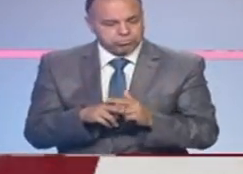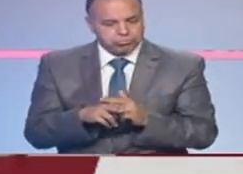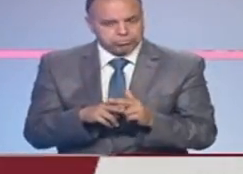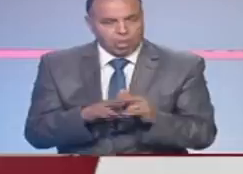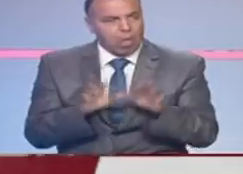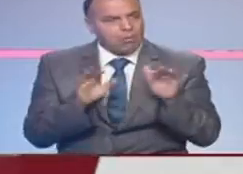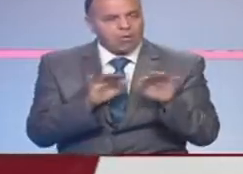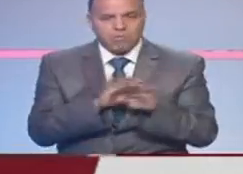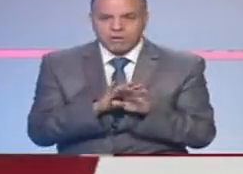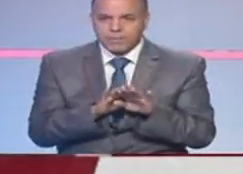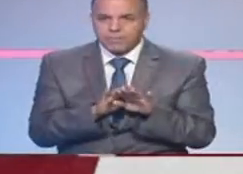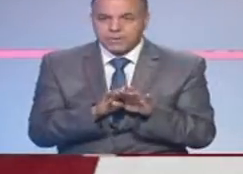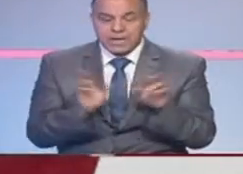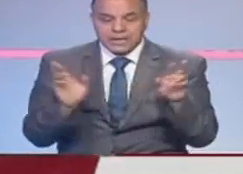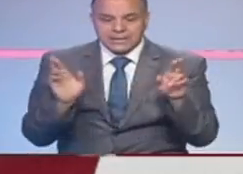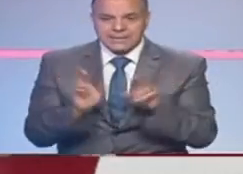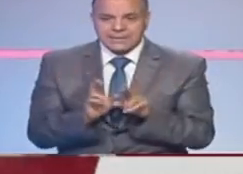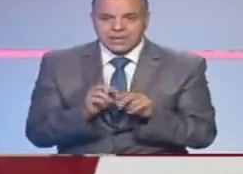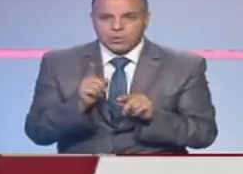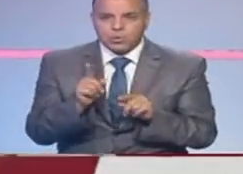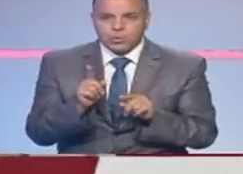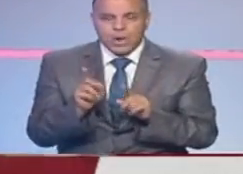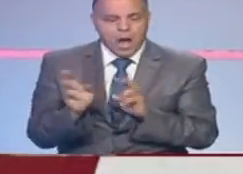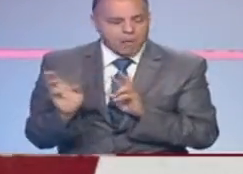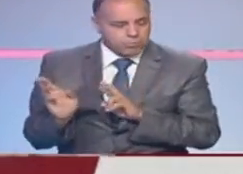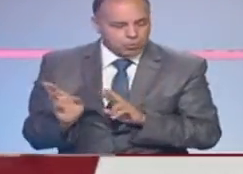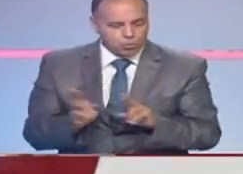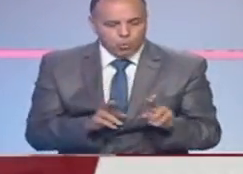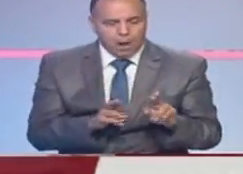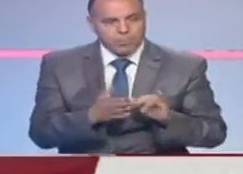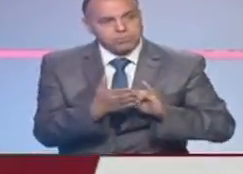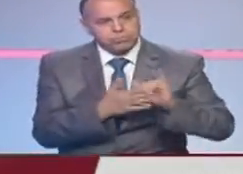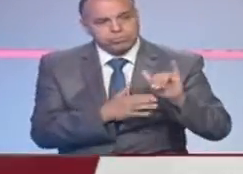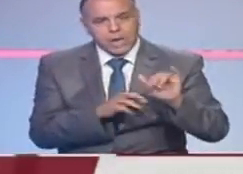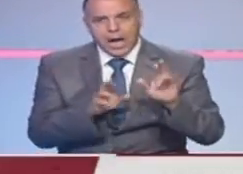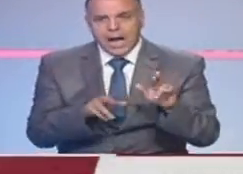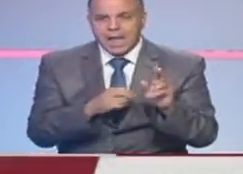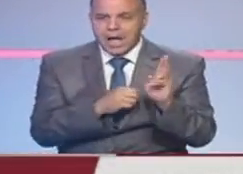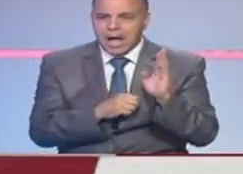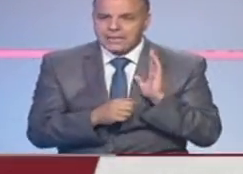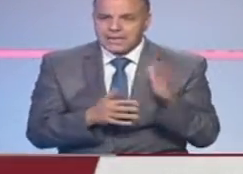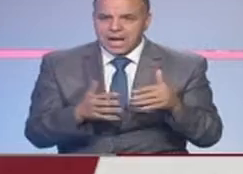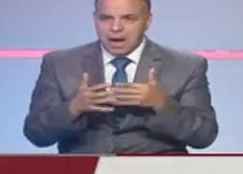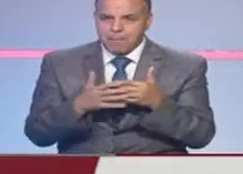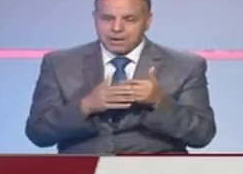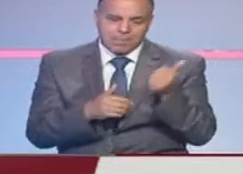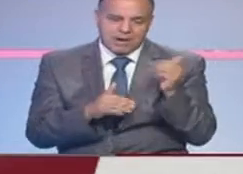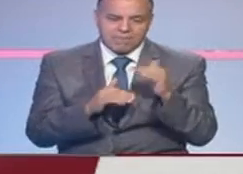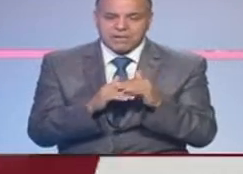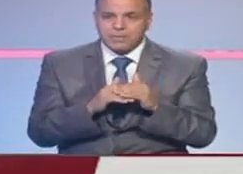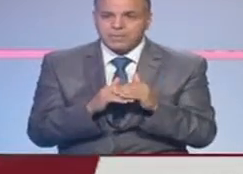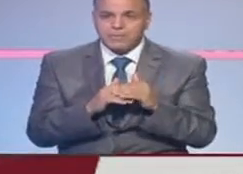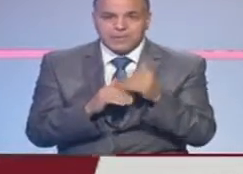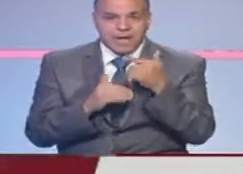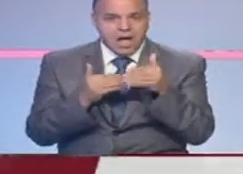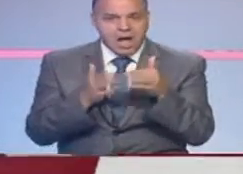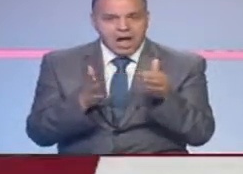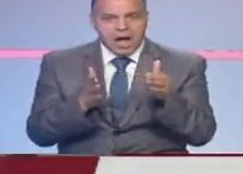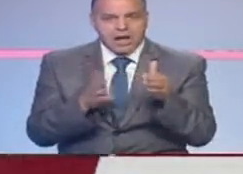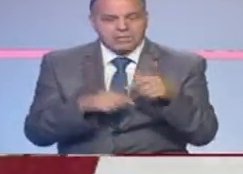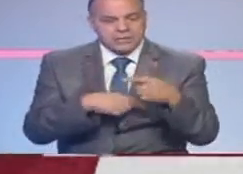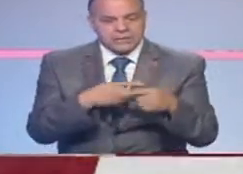الحشود واستعاد بدوره نسخه العادي بعد ان اعاد الجيش الامريكي الليله الماضيه فتحه